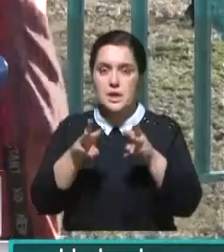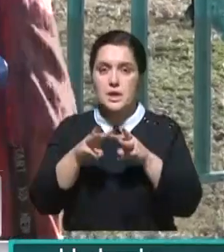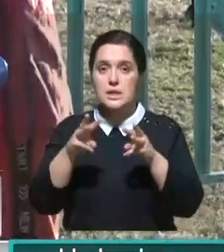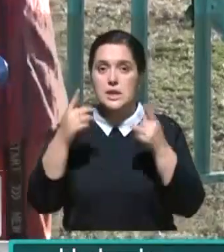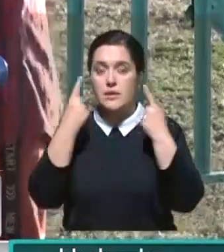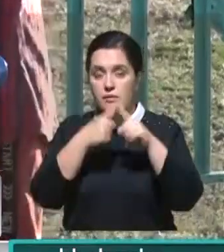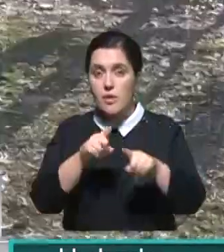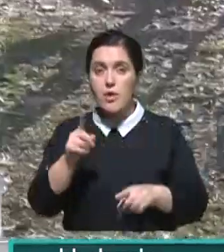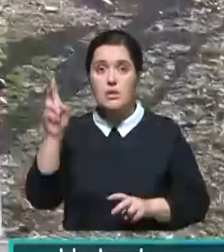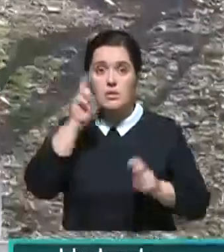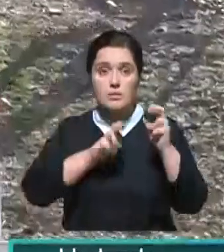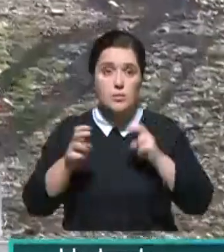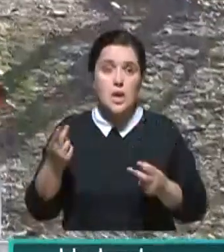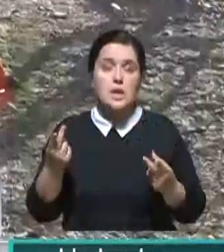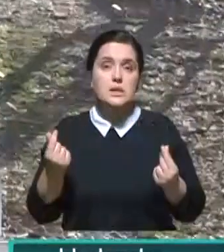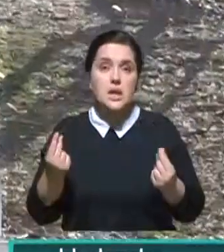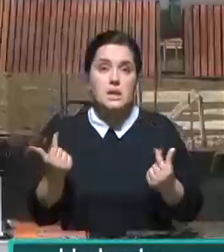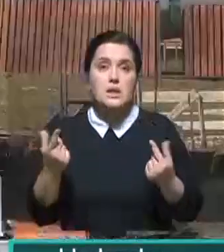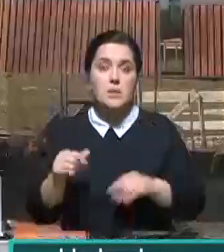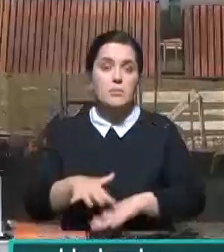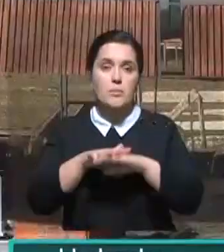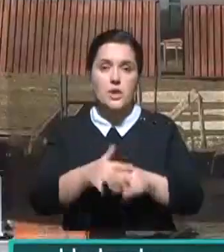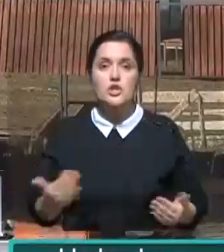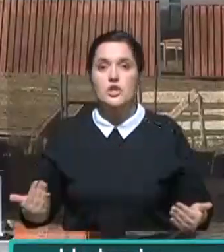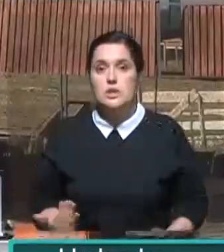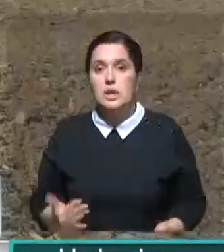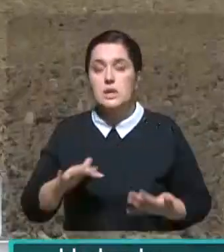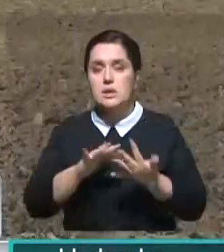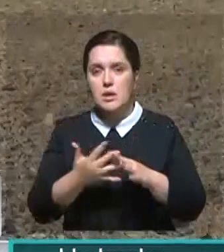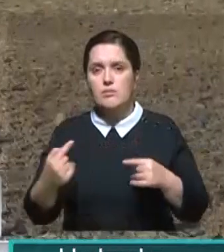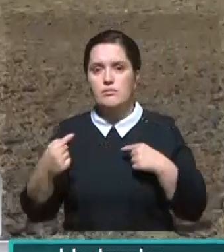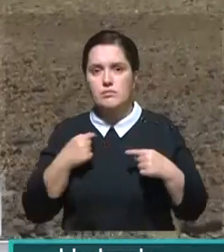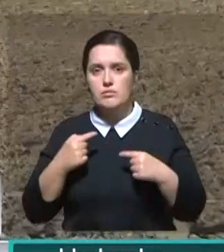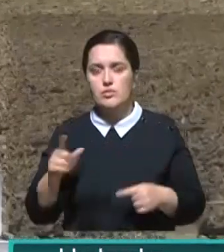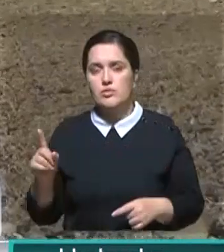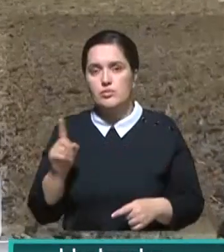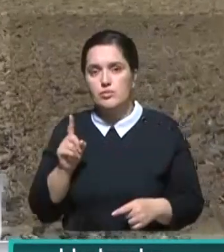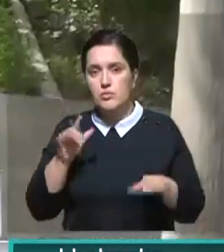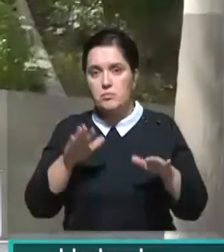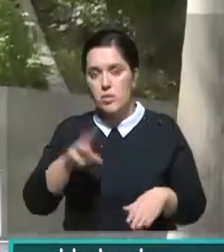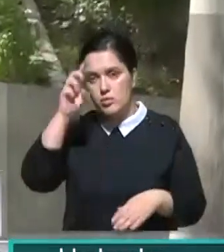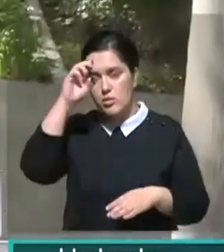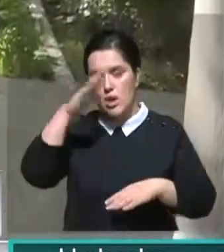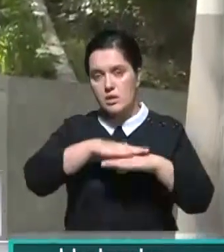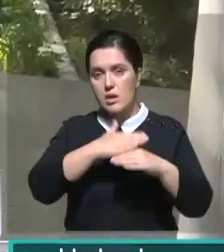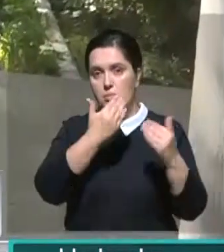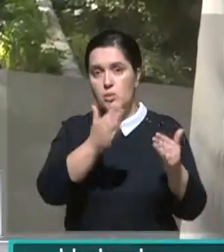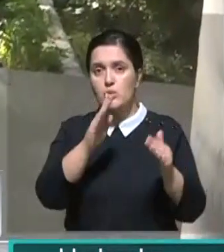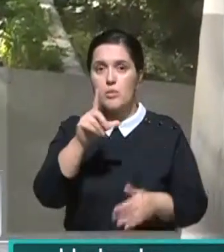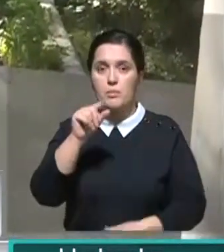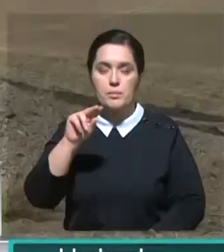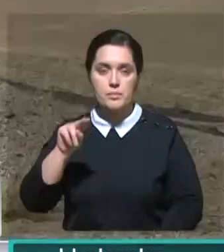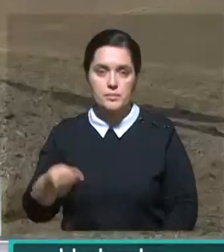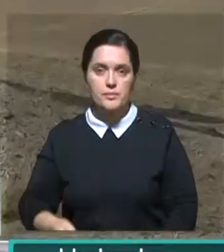будет выискивать финансы на реализацию этого проекта, жителям села Тарбагатай придется довольствоваться интернетом в акимате, да и то только в будни.